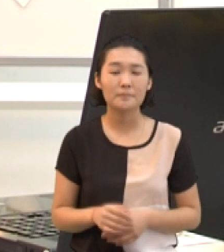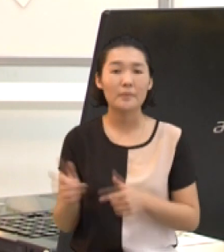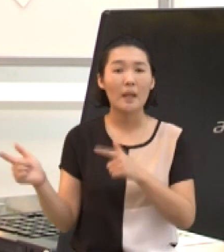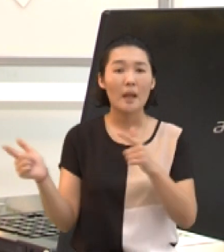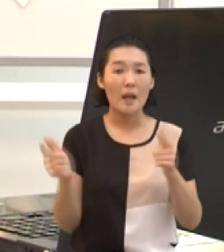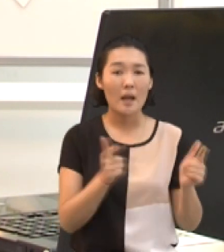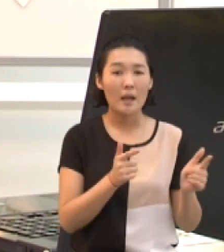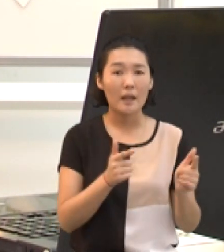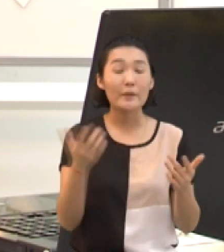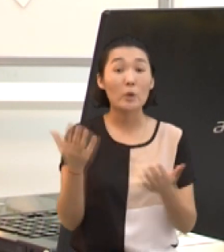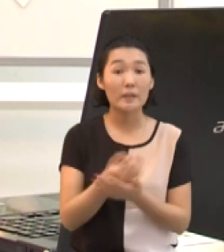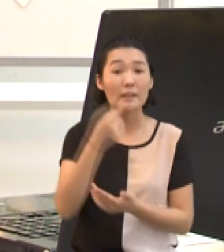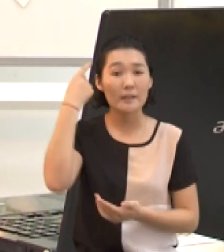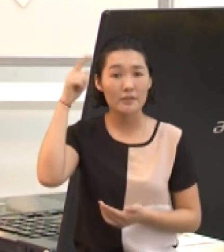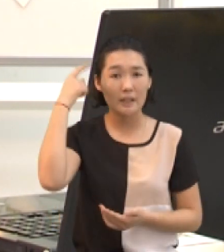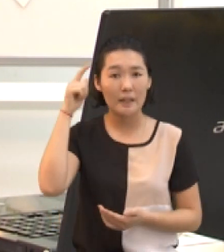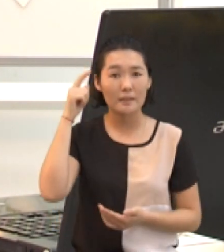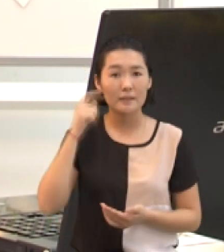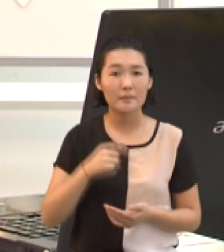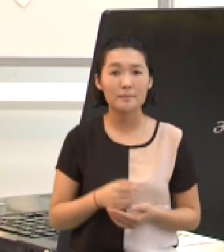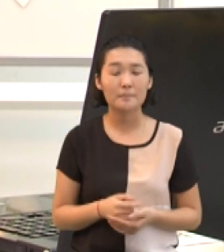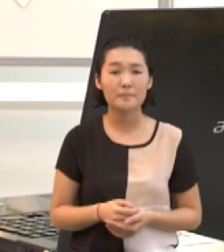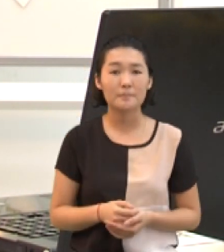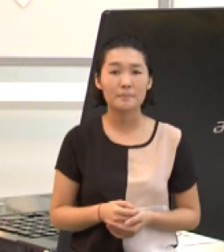Вы готовы отгадать мои загадки?